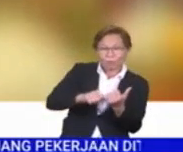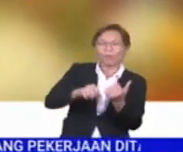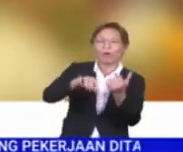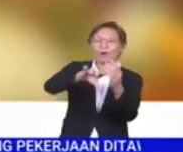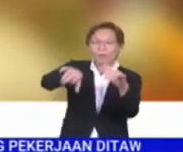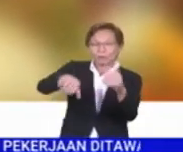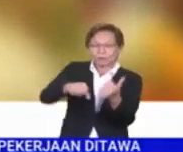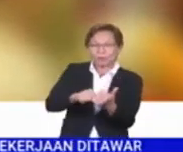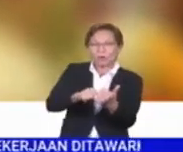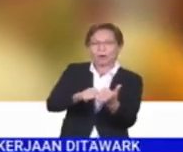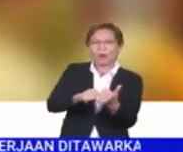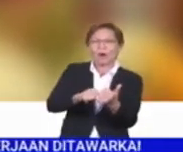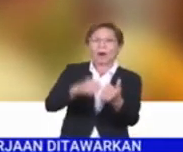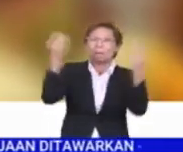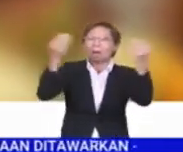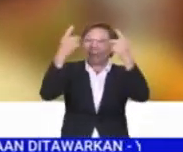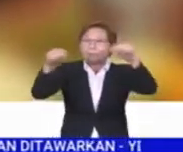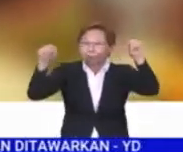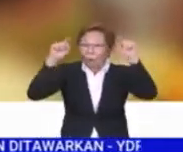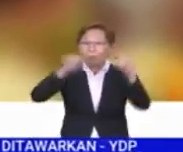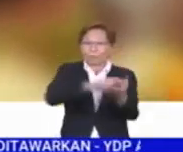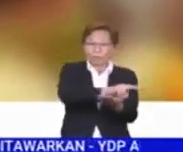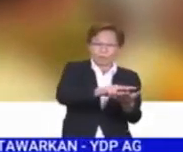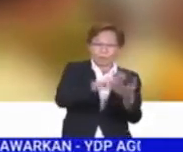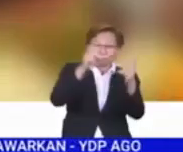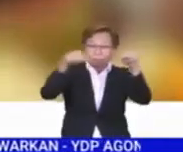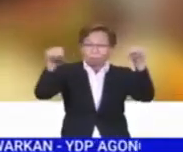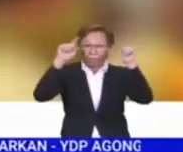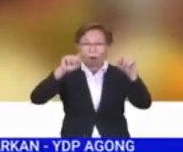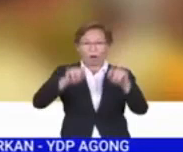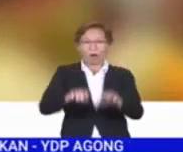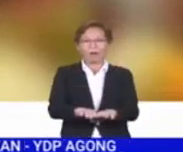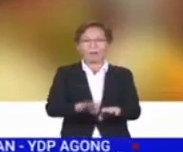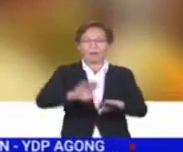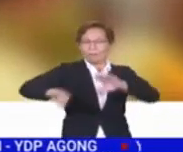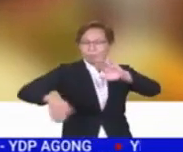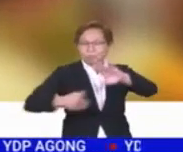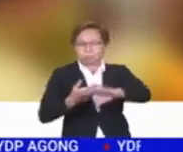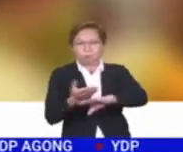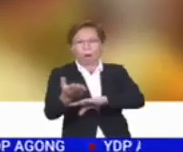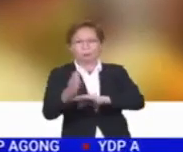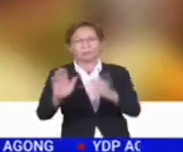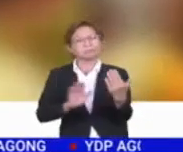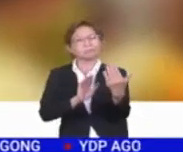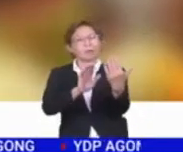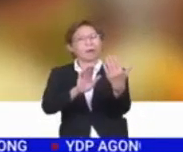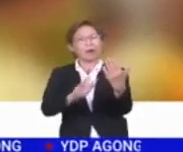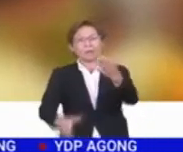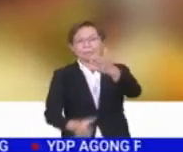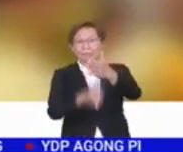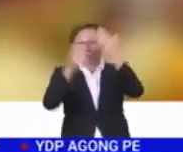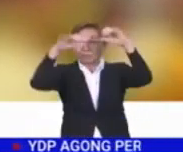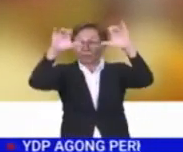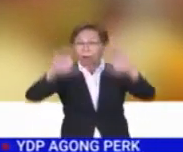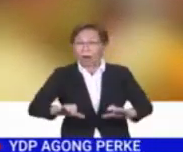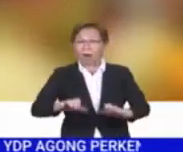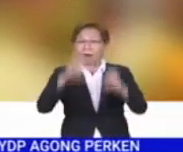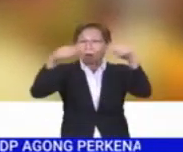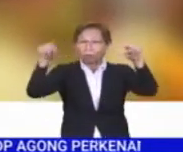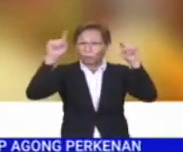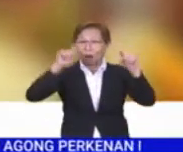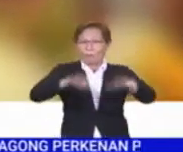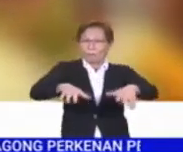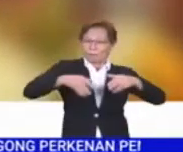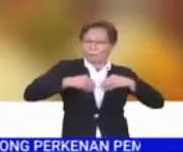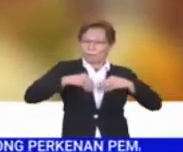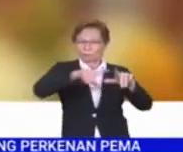convocation UNICEL. Menerusi video ini, graduan ini dilihat membuka langkah silat di hadapan Naib Chancellor. Difahamkan graduan ini merupakan